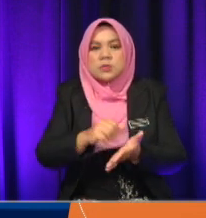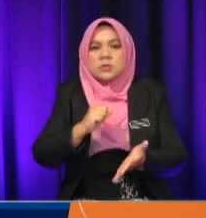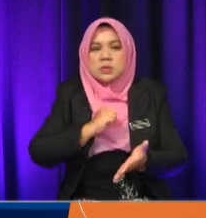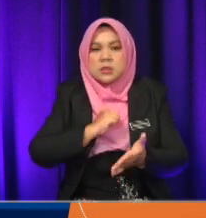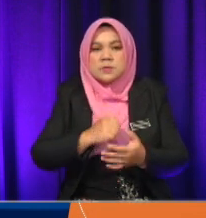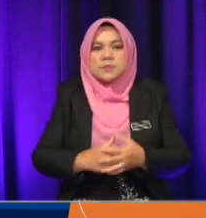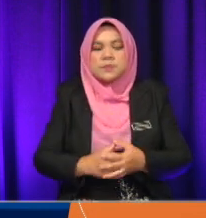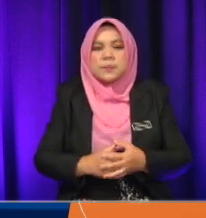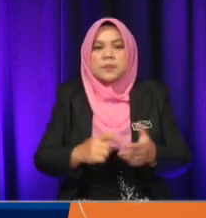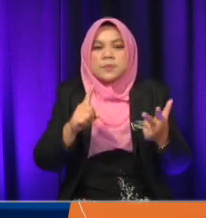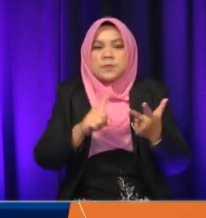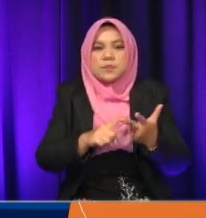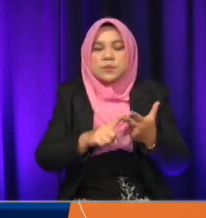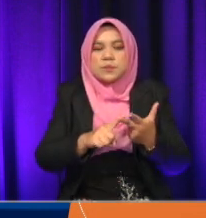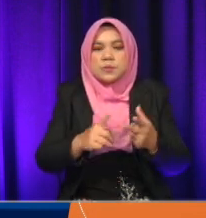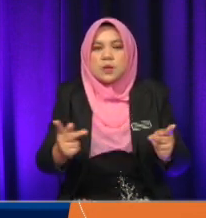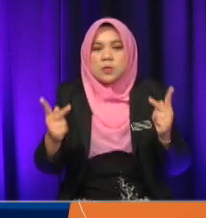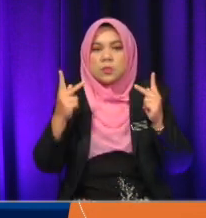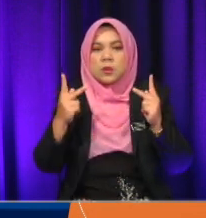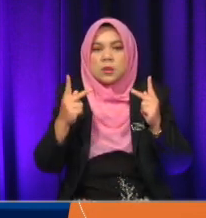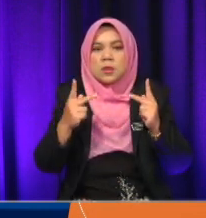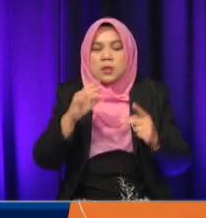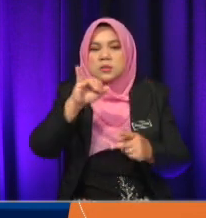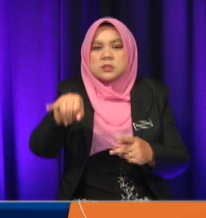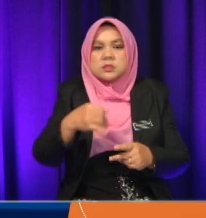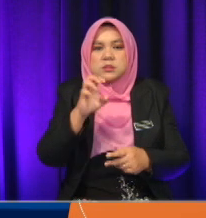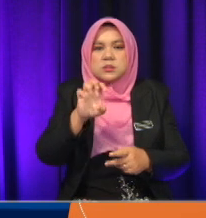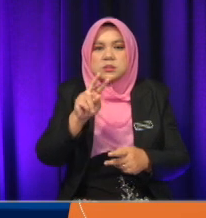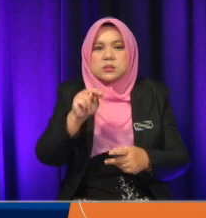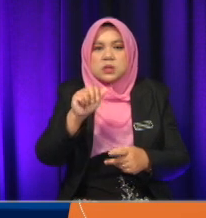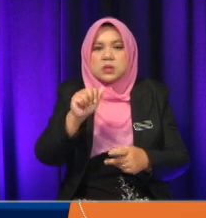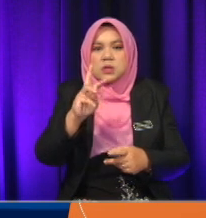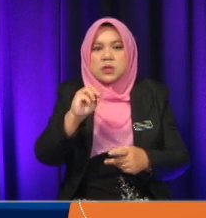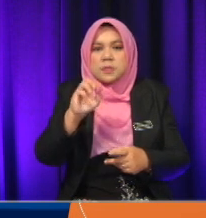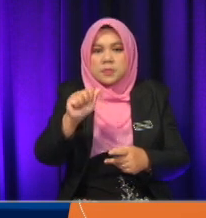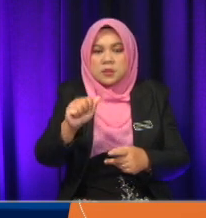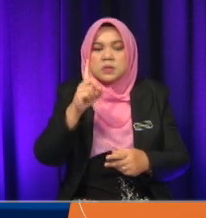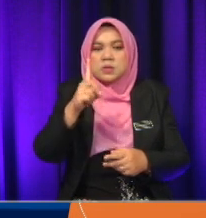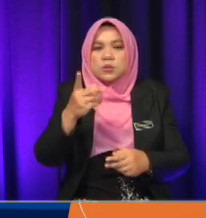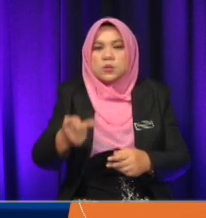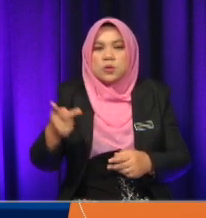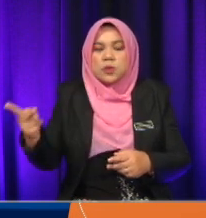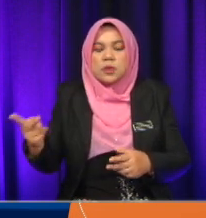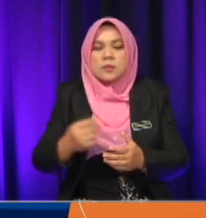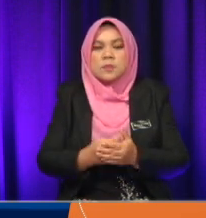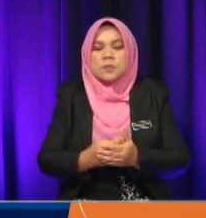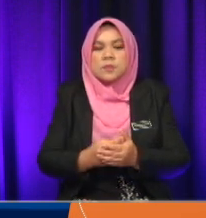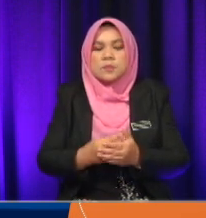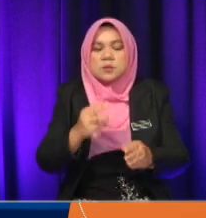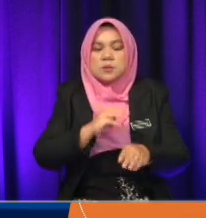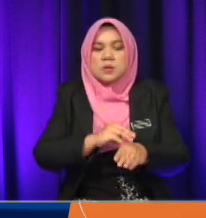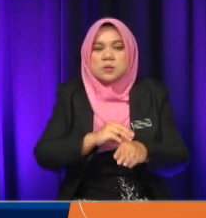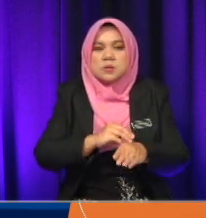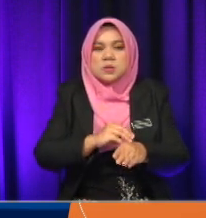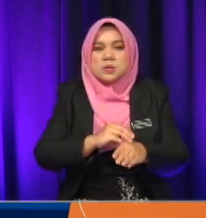Okey, dan yang ketiga, mengukuhkan penjenamaan sesuatu produk. Jadi, semasa mengukuhkan penjimaan suatu